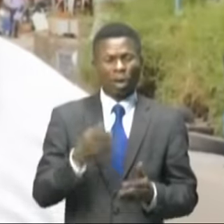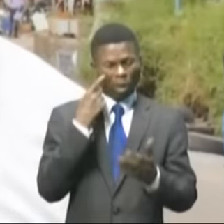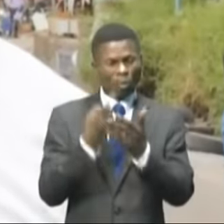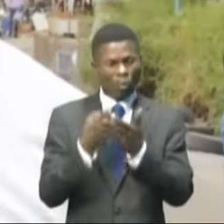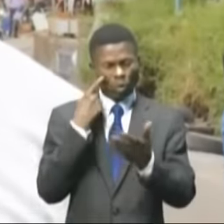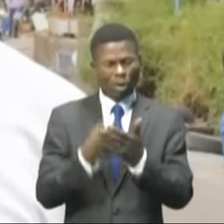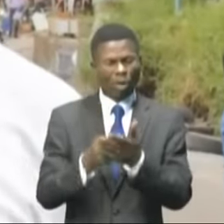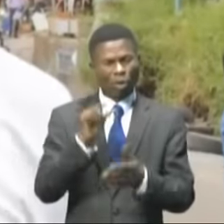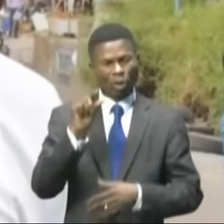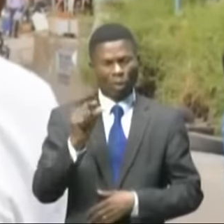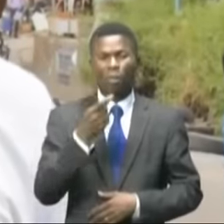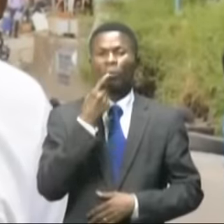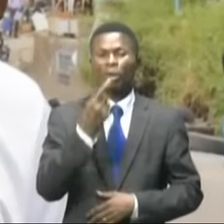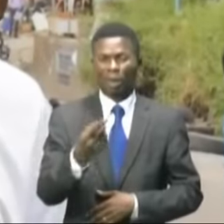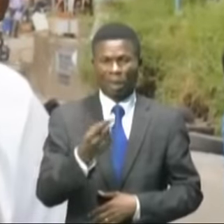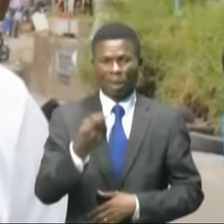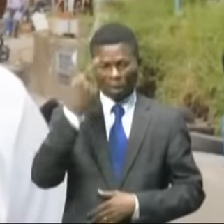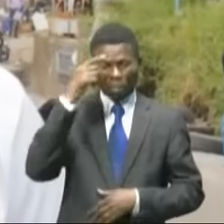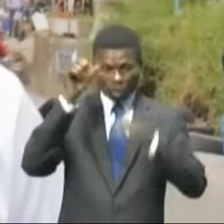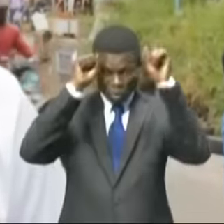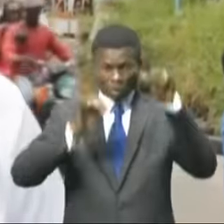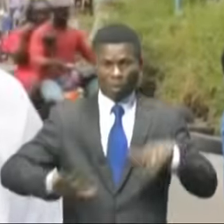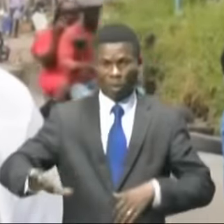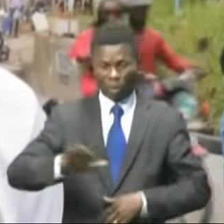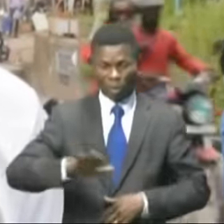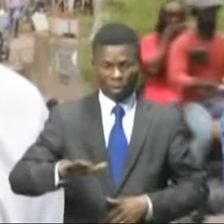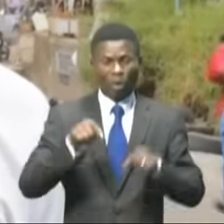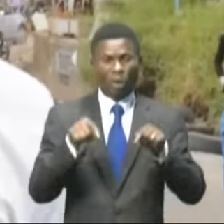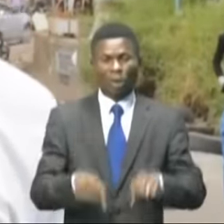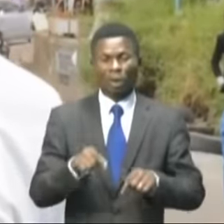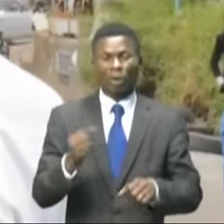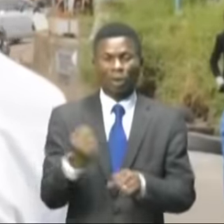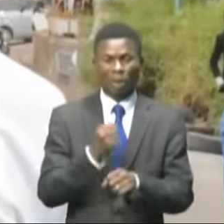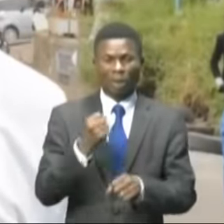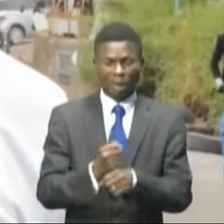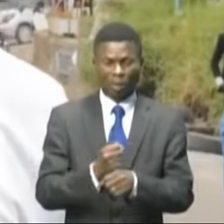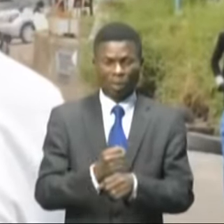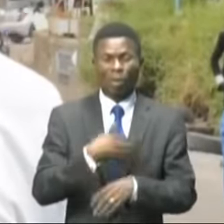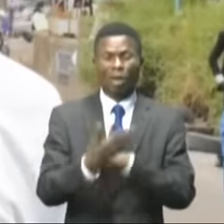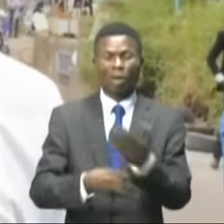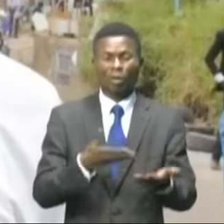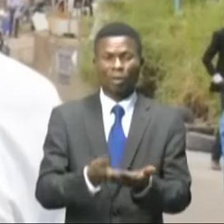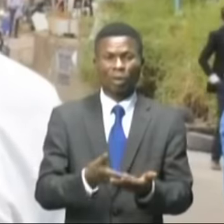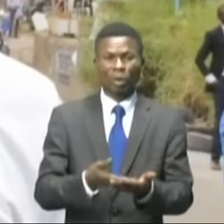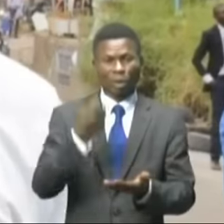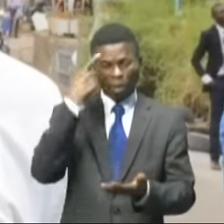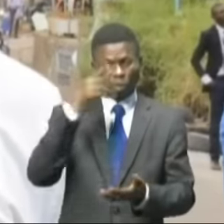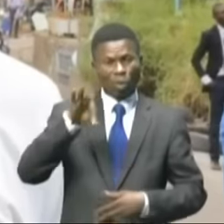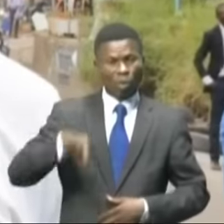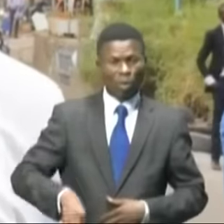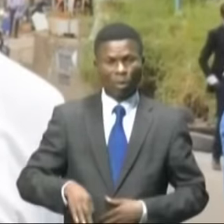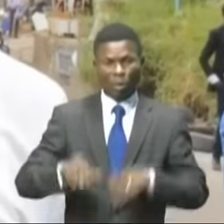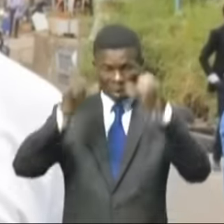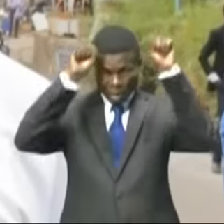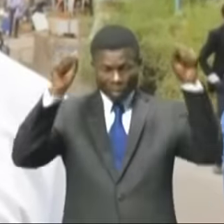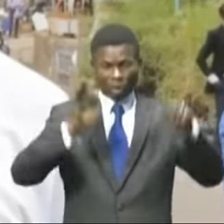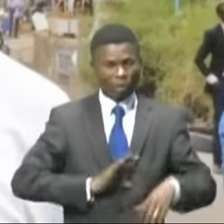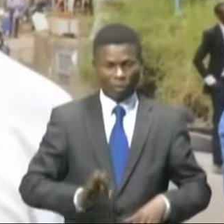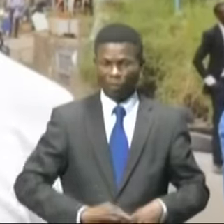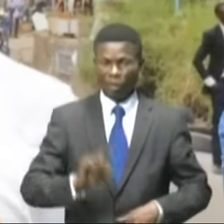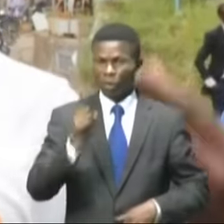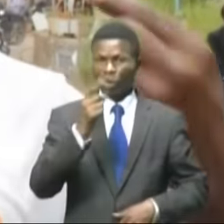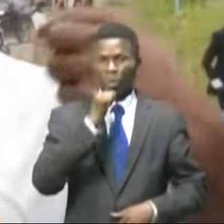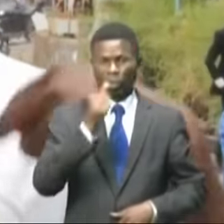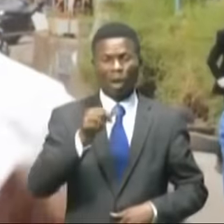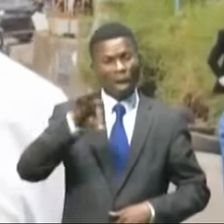ligne qui n'a l'obé la boue côté mon conjamboka. Parce que le lot, misala o ezo salema, et ça a un avantage à président de la République.